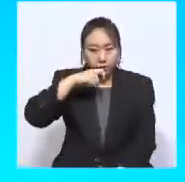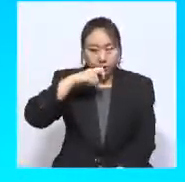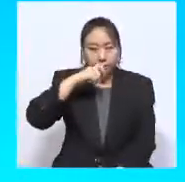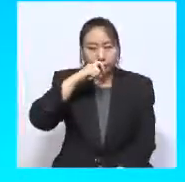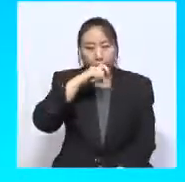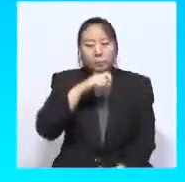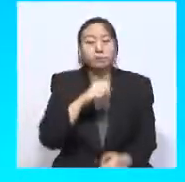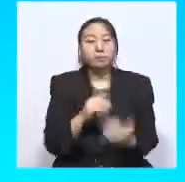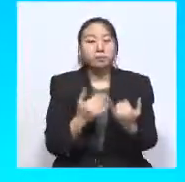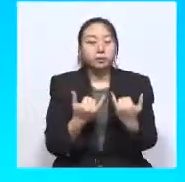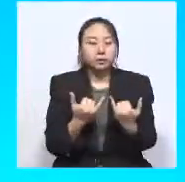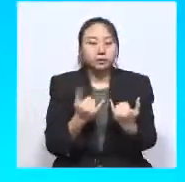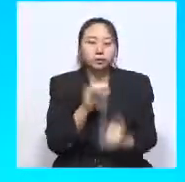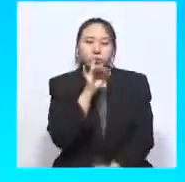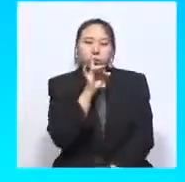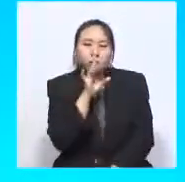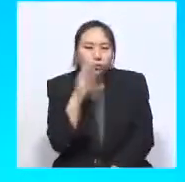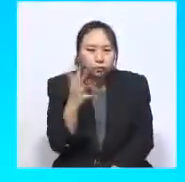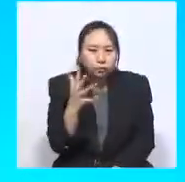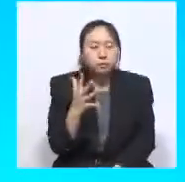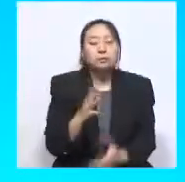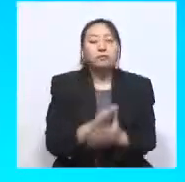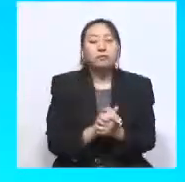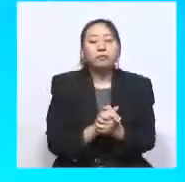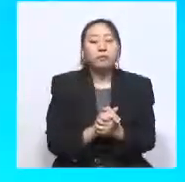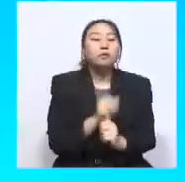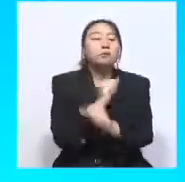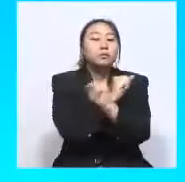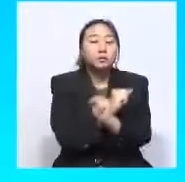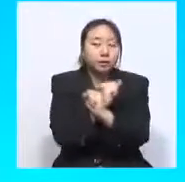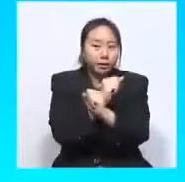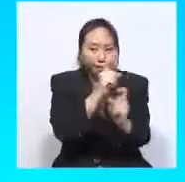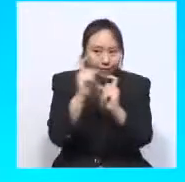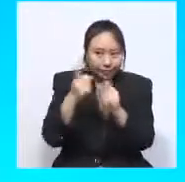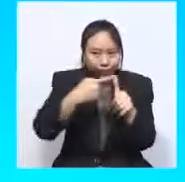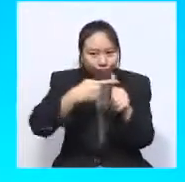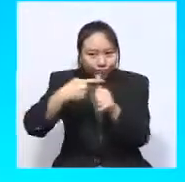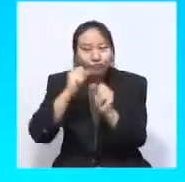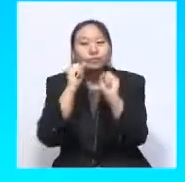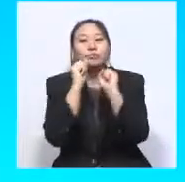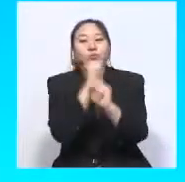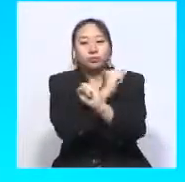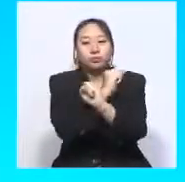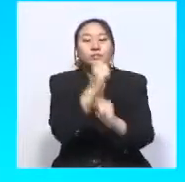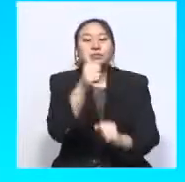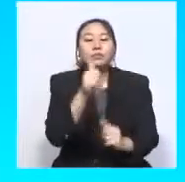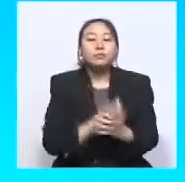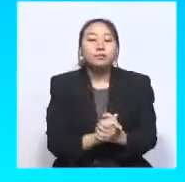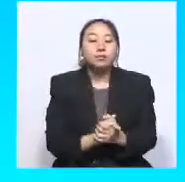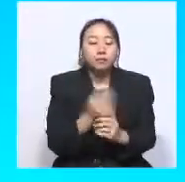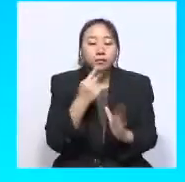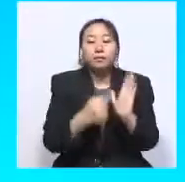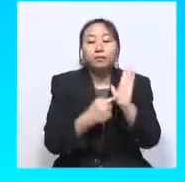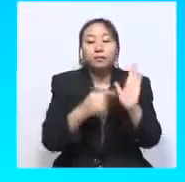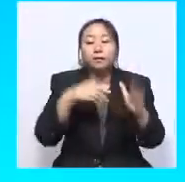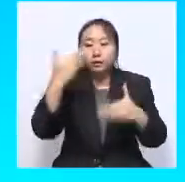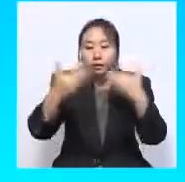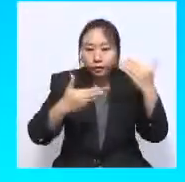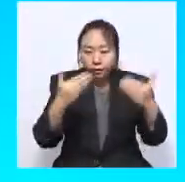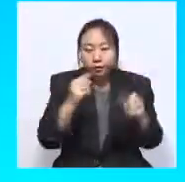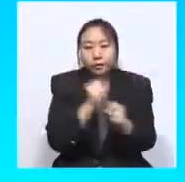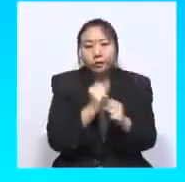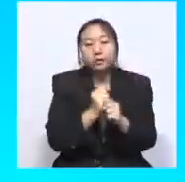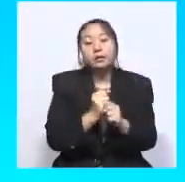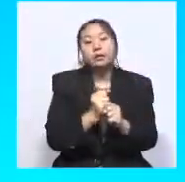นี้นะคะก็จะทำให้ไม่โป๊ไม่ล่อแหลมแล้วก็ป้องกันอันตรายได้สำหรับตัวอย่างรูปแบบกิจกรรมที่แสดงถึงวิถี